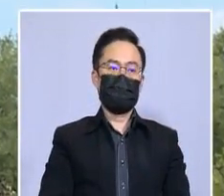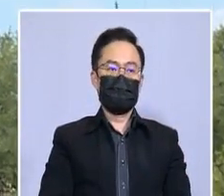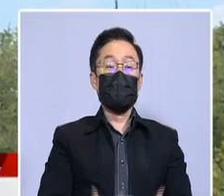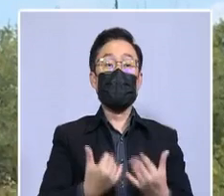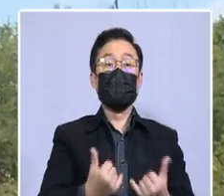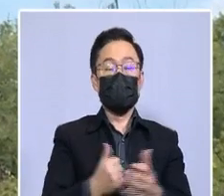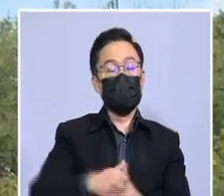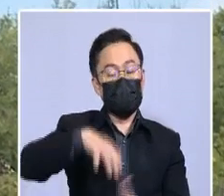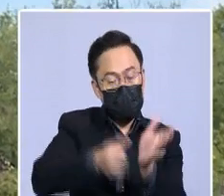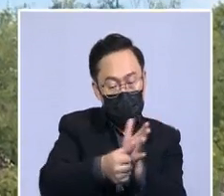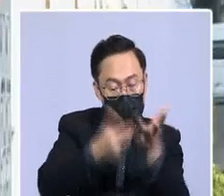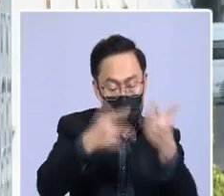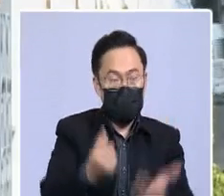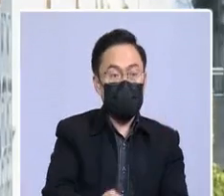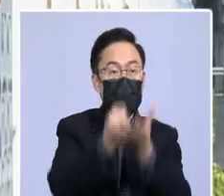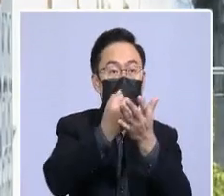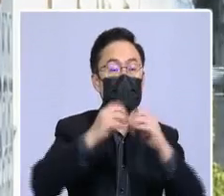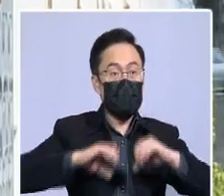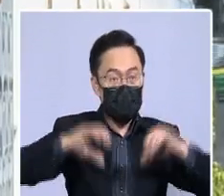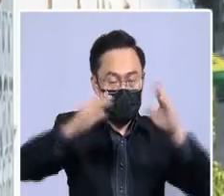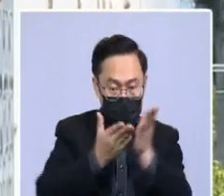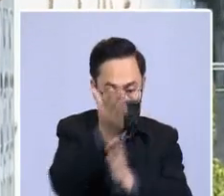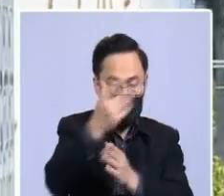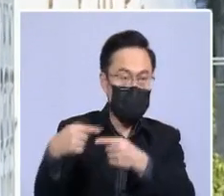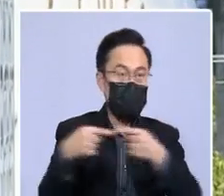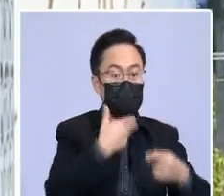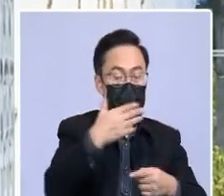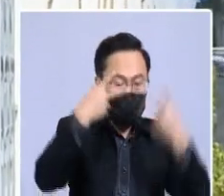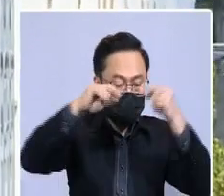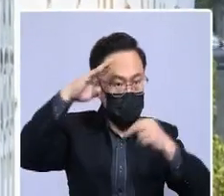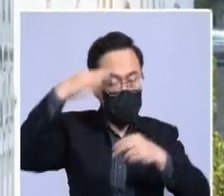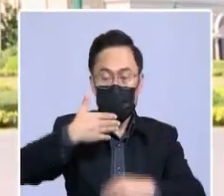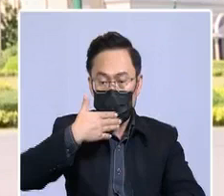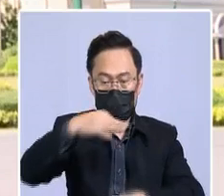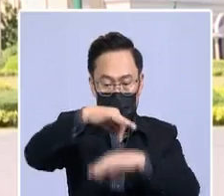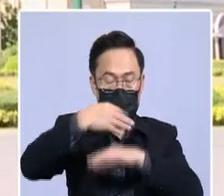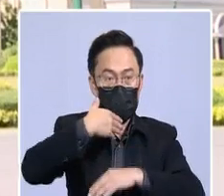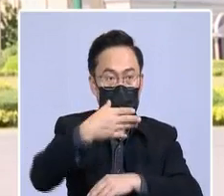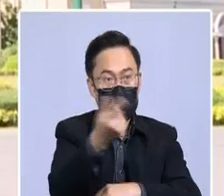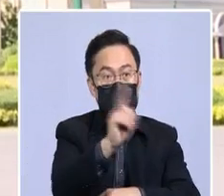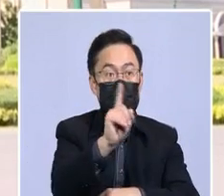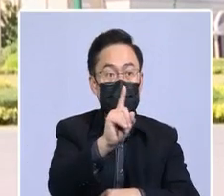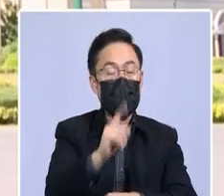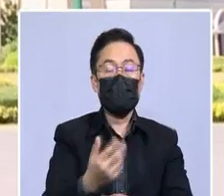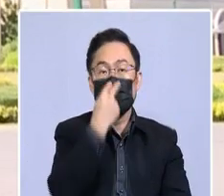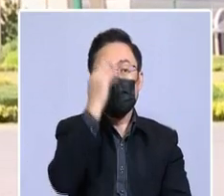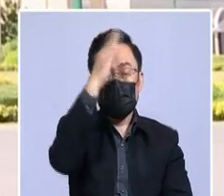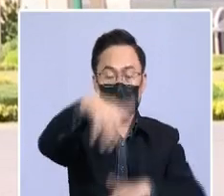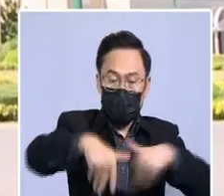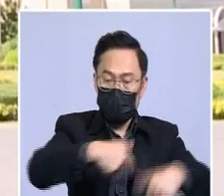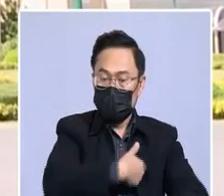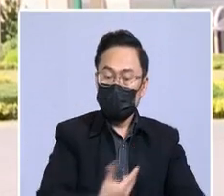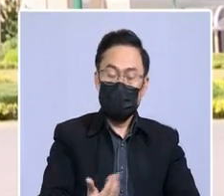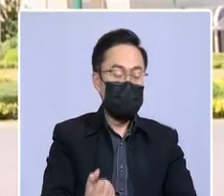ล่านี้จะส่งผลต่อผู้นำประเทศและรัฐบาลอย่างไรก็ต้องขึ้นอยู่กับผลงานและความเชื่อมั่นจากประชาชนผู้เป็นเจ้าของประเทศอย่